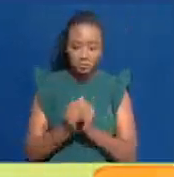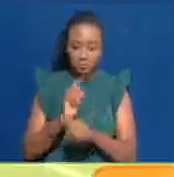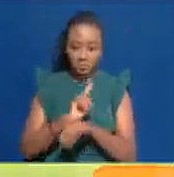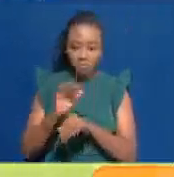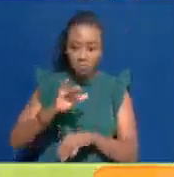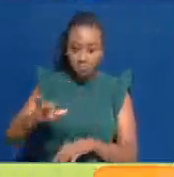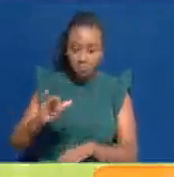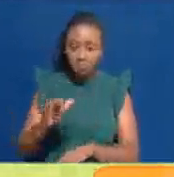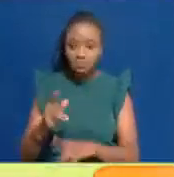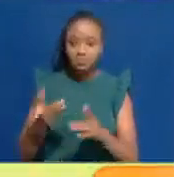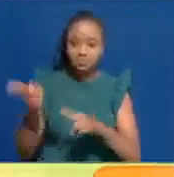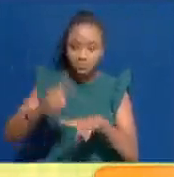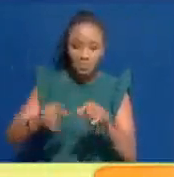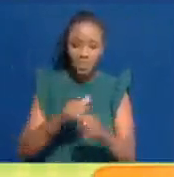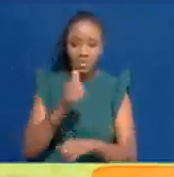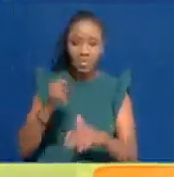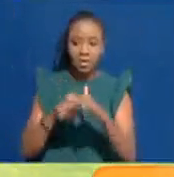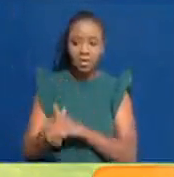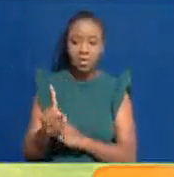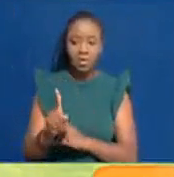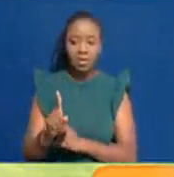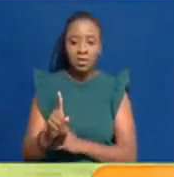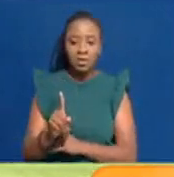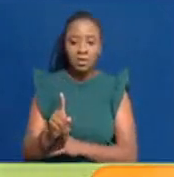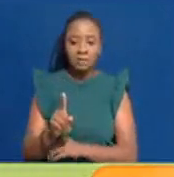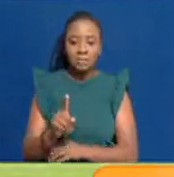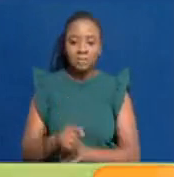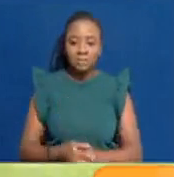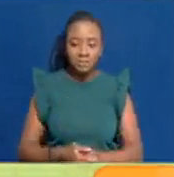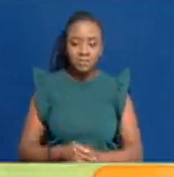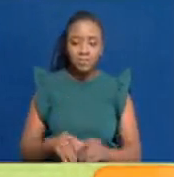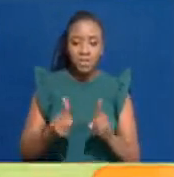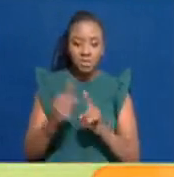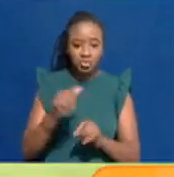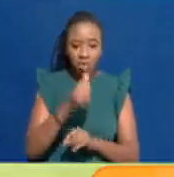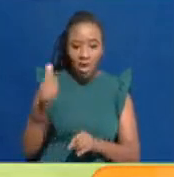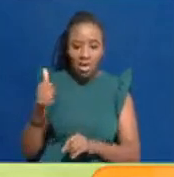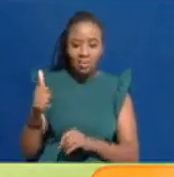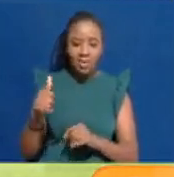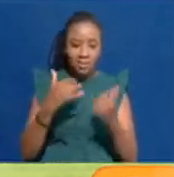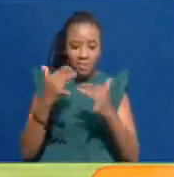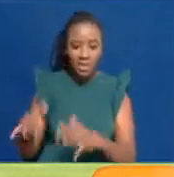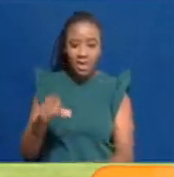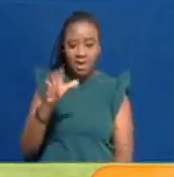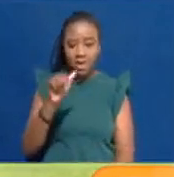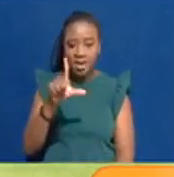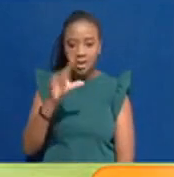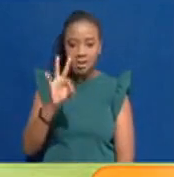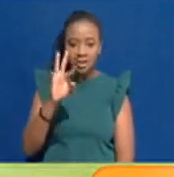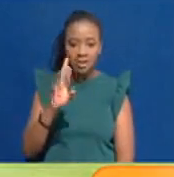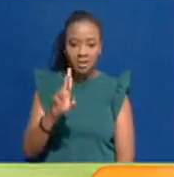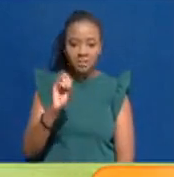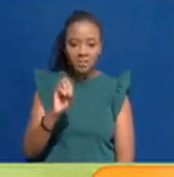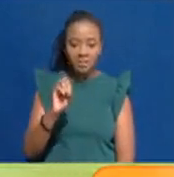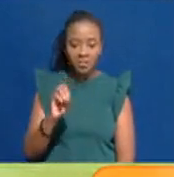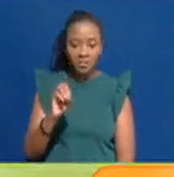aliongeza bao la 3 la Gor mbele ya laiki ya mashabiki wao. Mchezaji wa akiba Alfa Onyango alifunga kurasa ya mabao